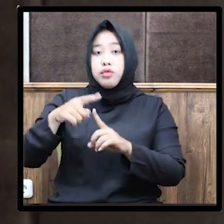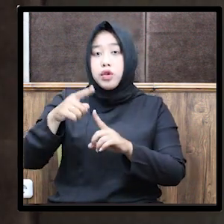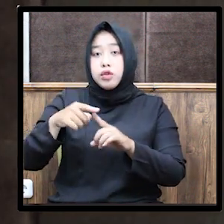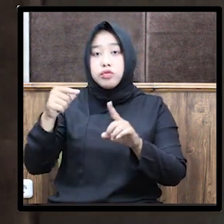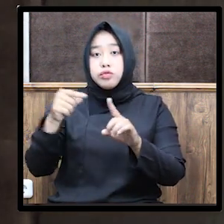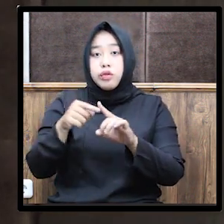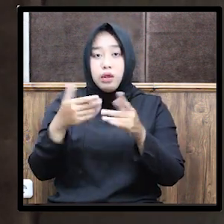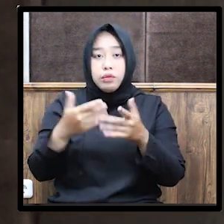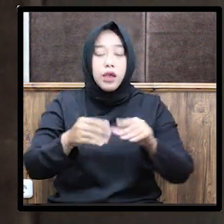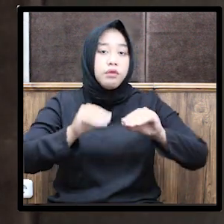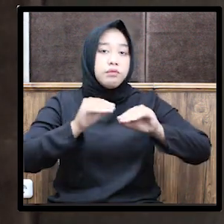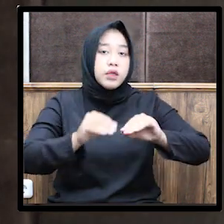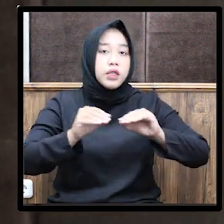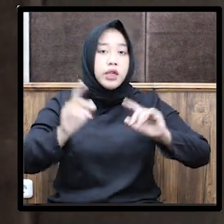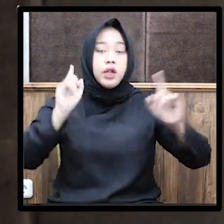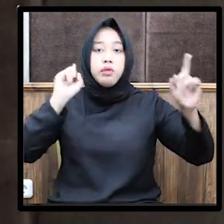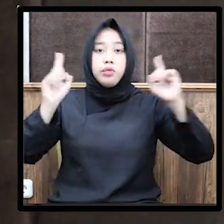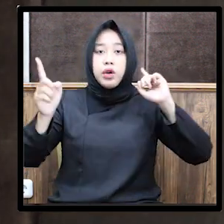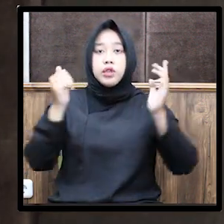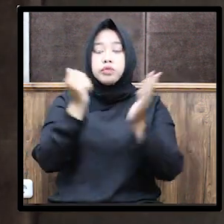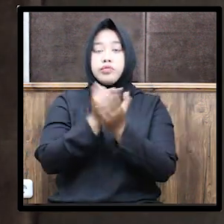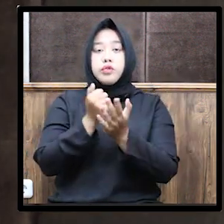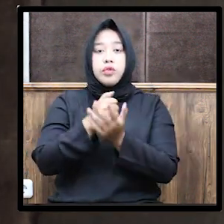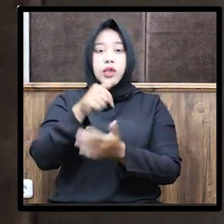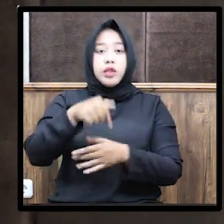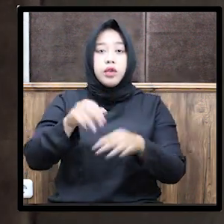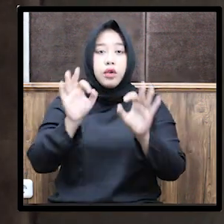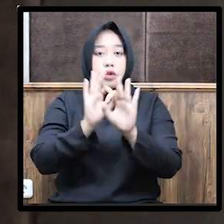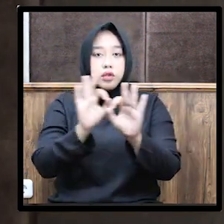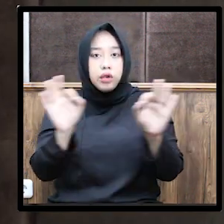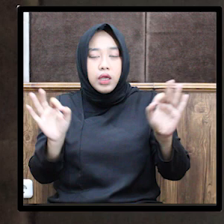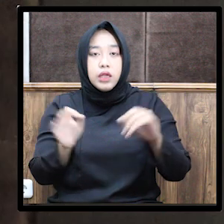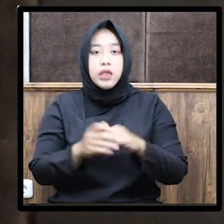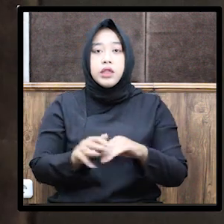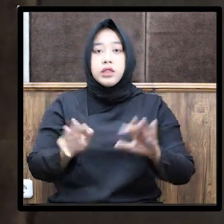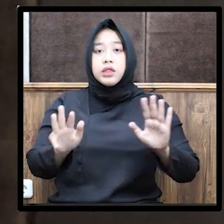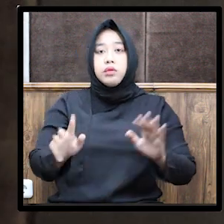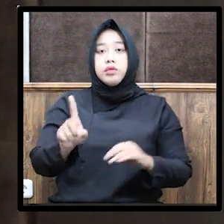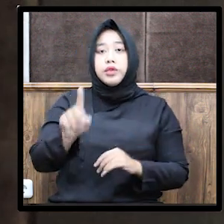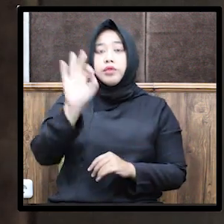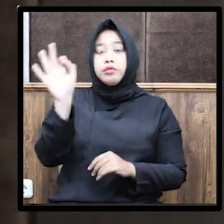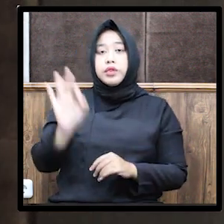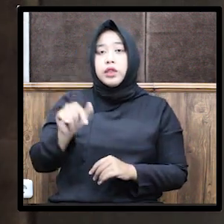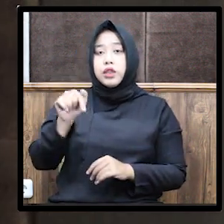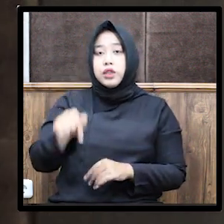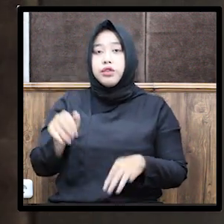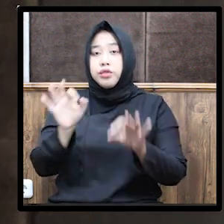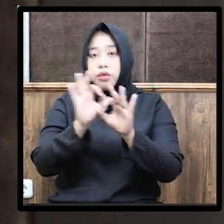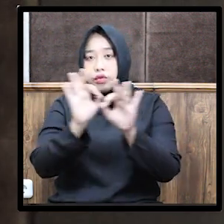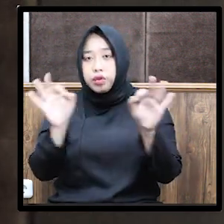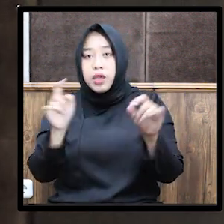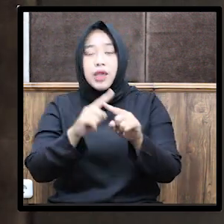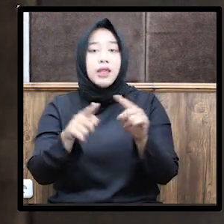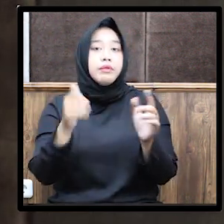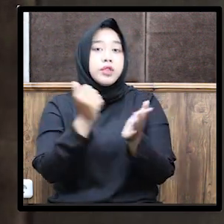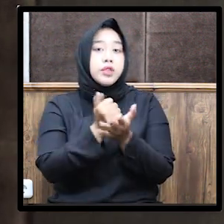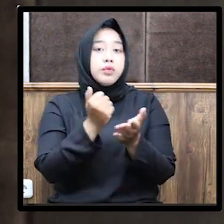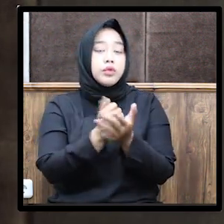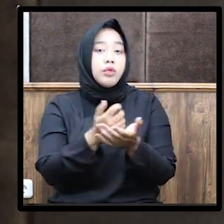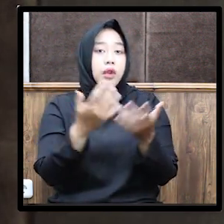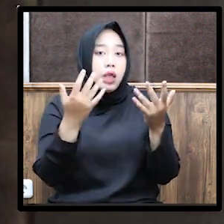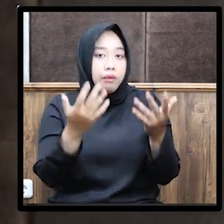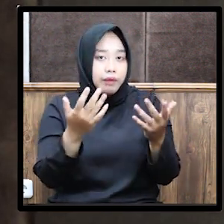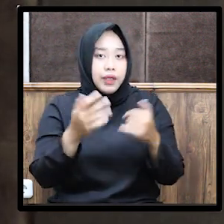politik itu punya peran tugas untuk melakukan pendidikan politik dan seterusnya, ini kekosongan nih, 91%